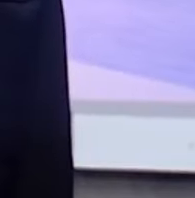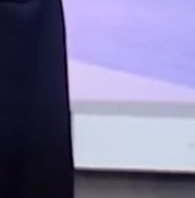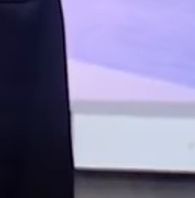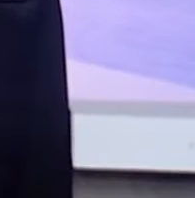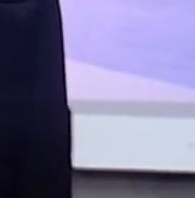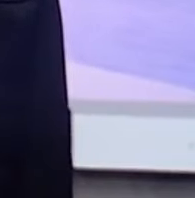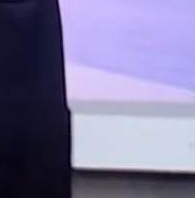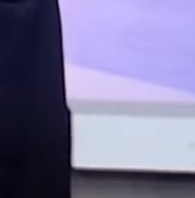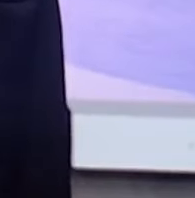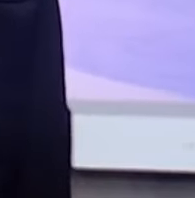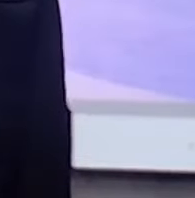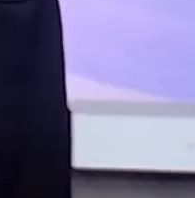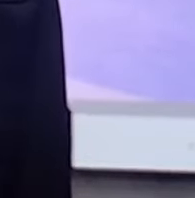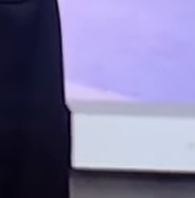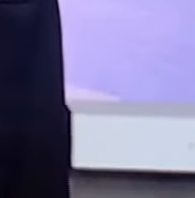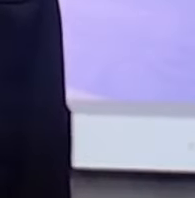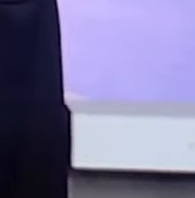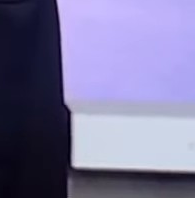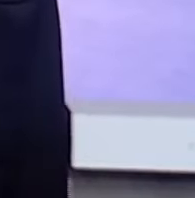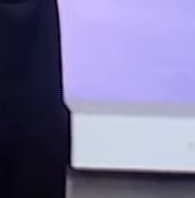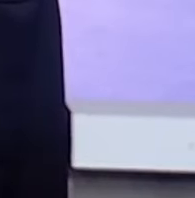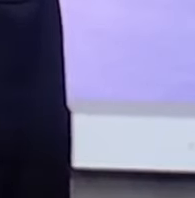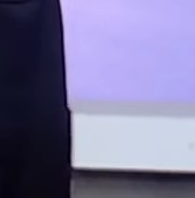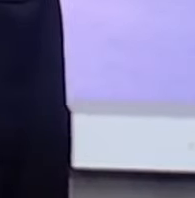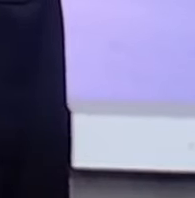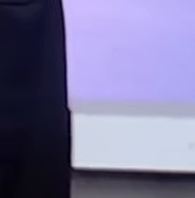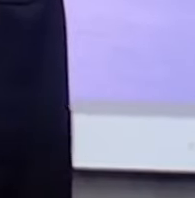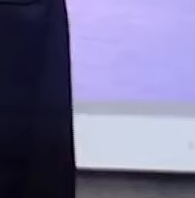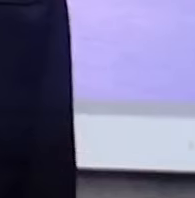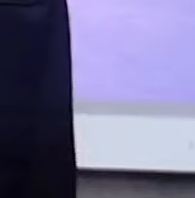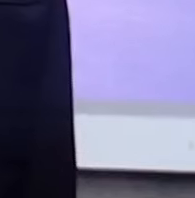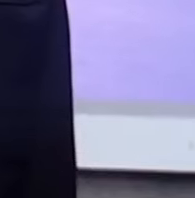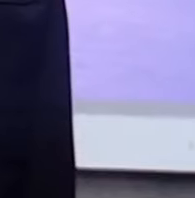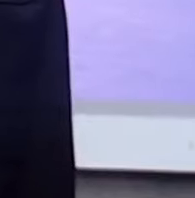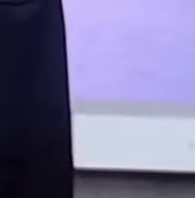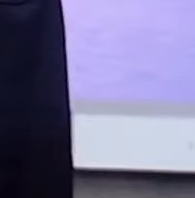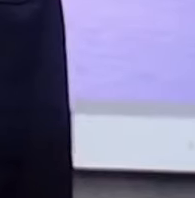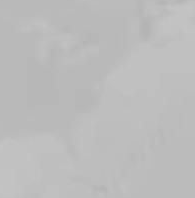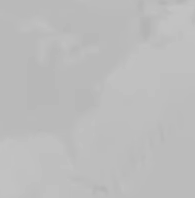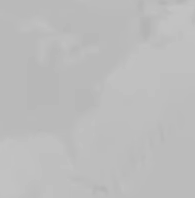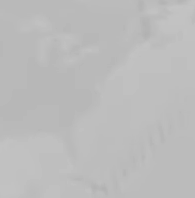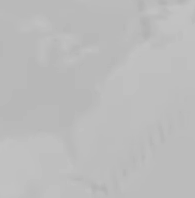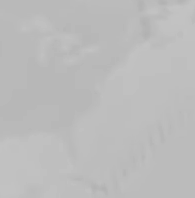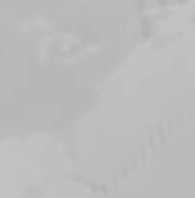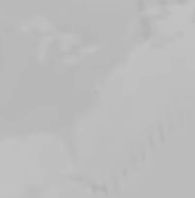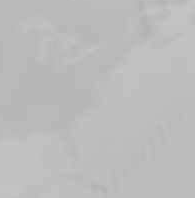samahan niyo kami sa GMA Pinoy TV at sa www.gmanews.tv.